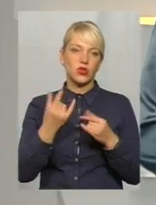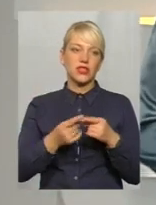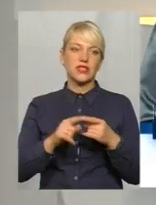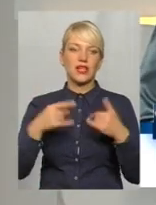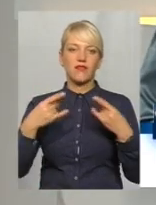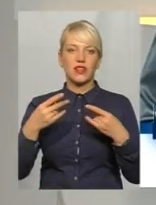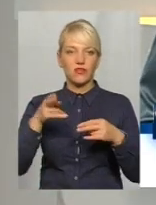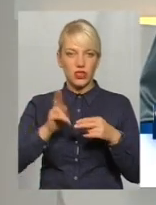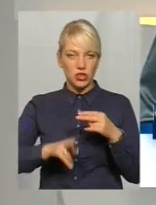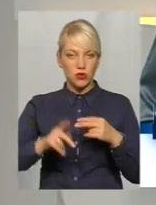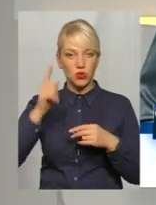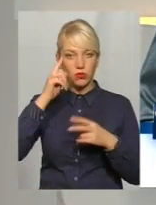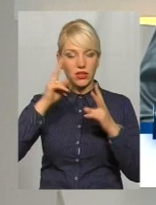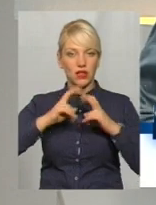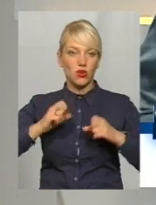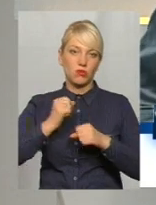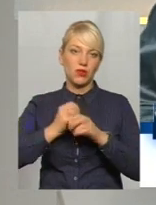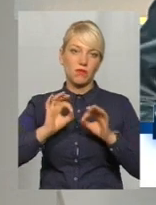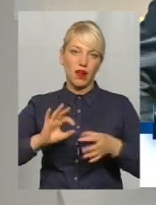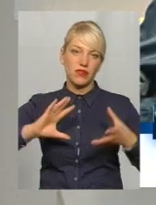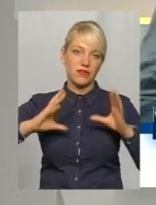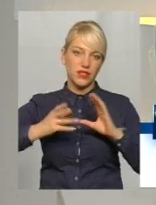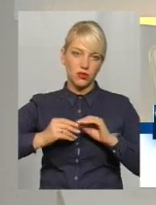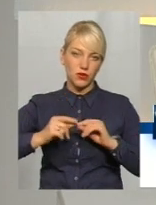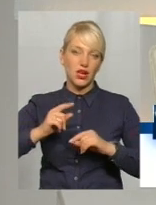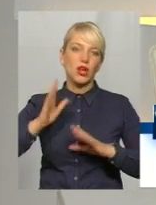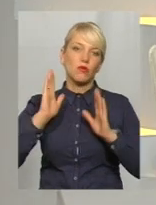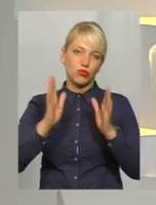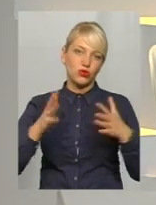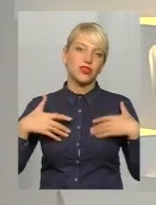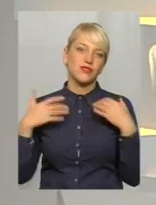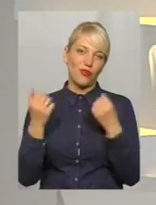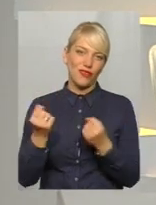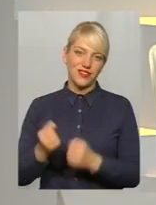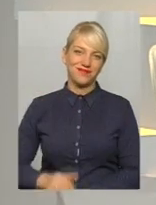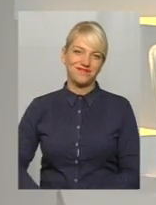сьогодні цей ефір вичерпаний. Думайте, аналізуйте, робіть правильні висновки і будьте здорові!